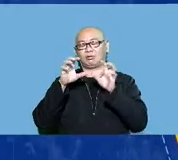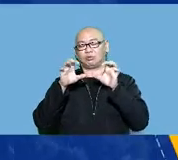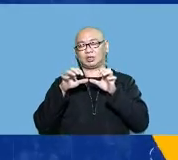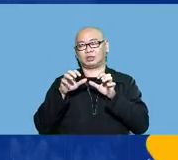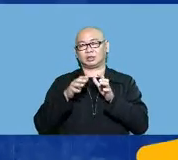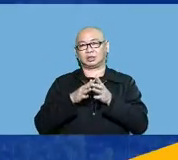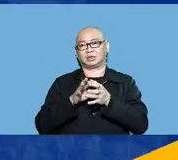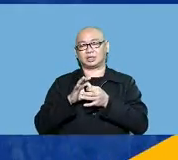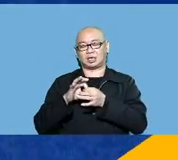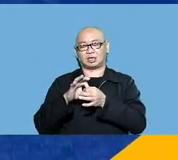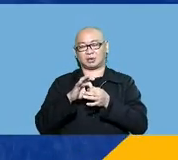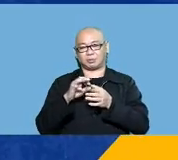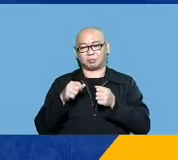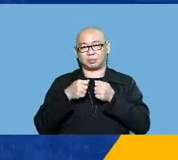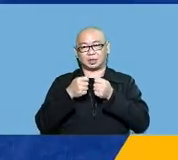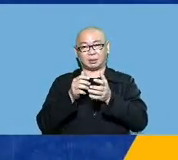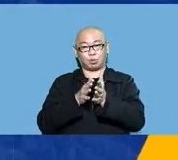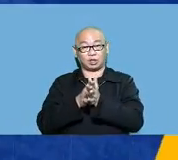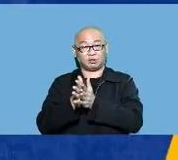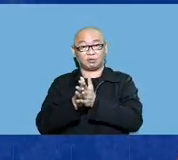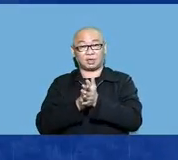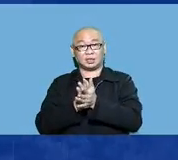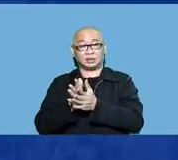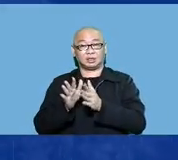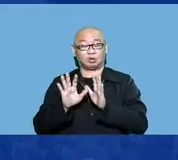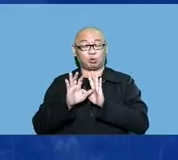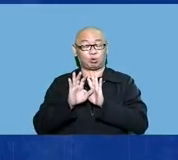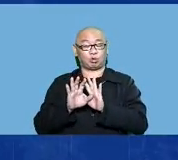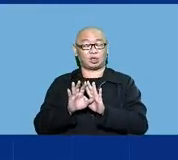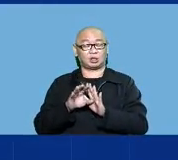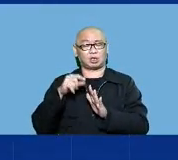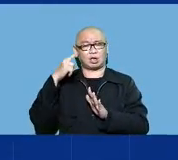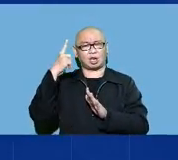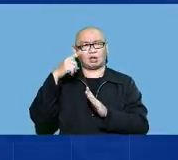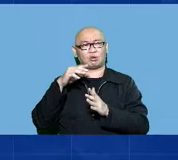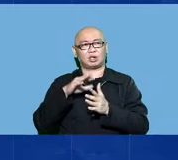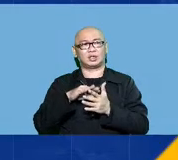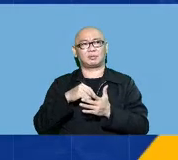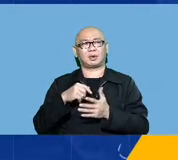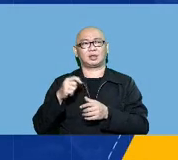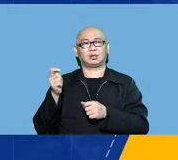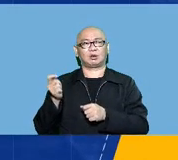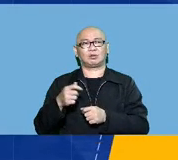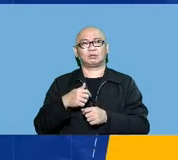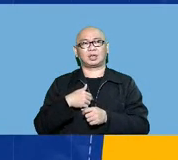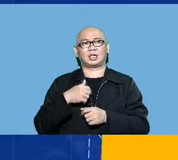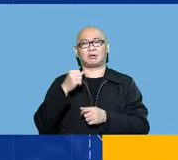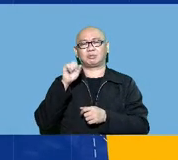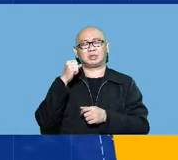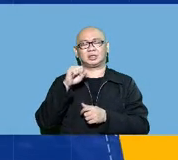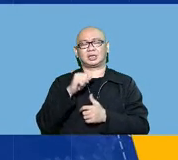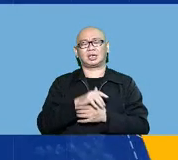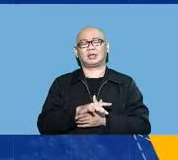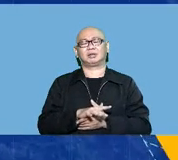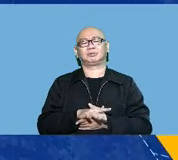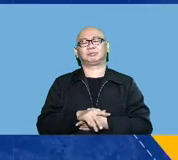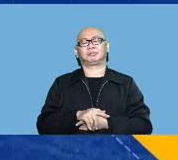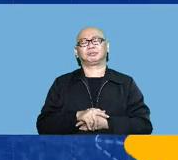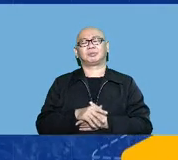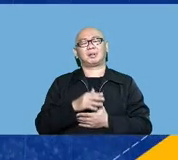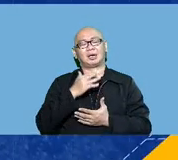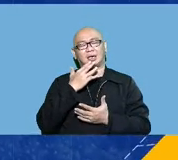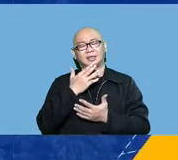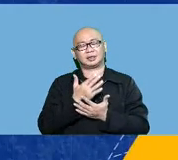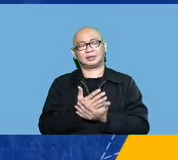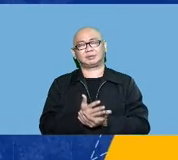memberikan motivasi, memberikan dorongan, selalu mengajak main golf meskipun saya enggak bakat dan enggak mudeng-mudeng gitu. Terima kasih